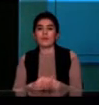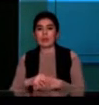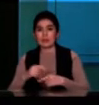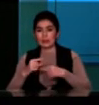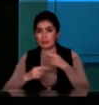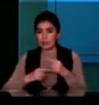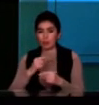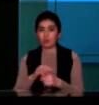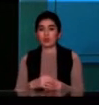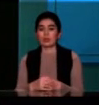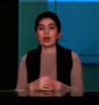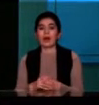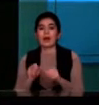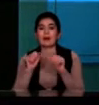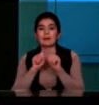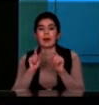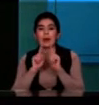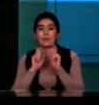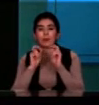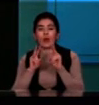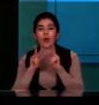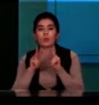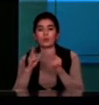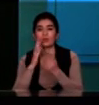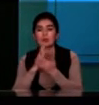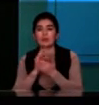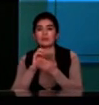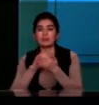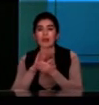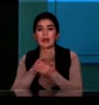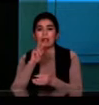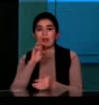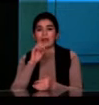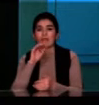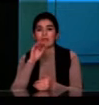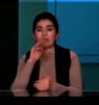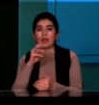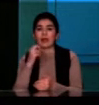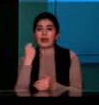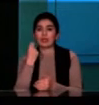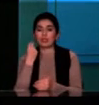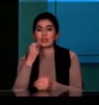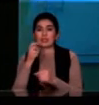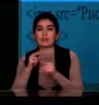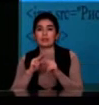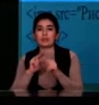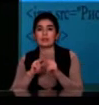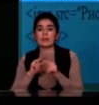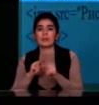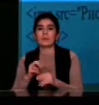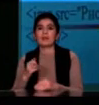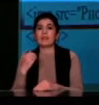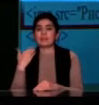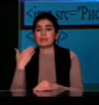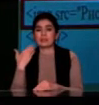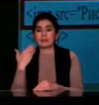Следующее. Также можно добавить атрибут left, по-английски слева. Таким